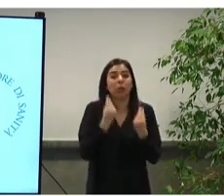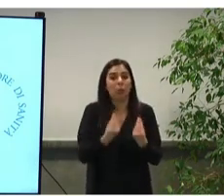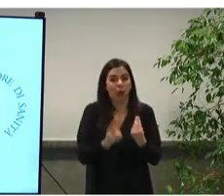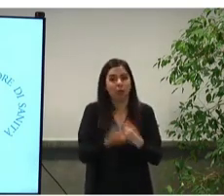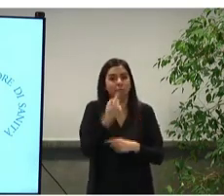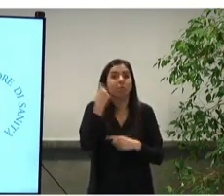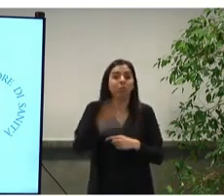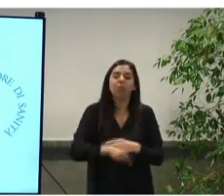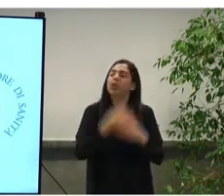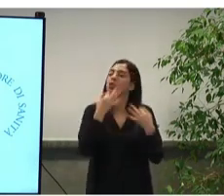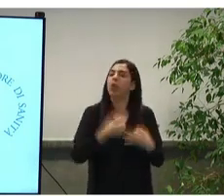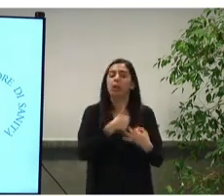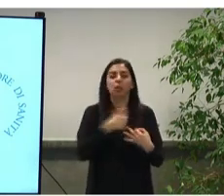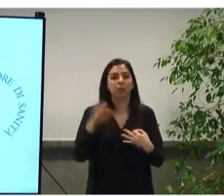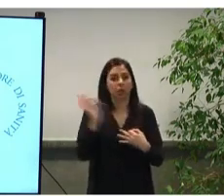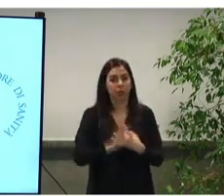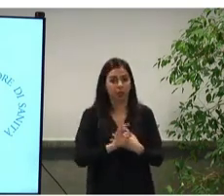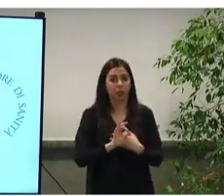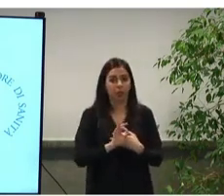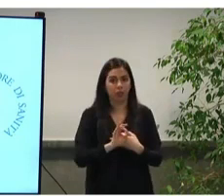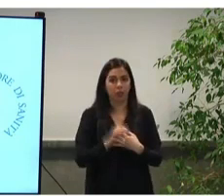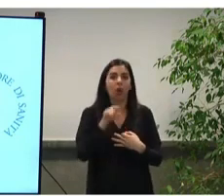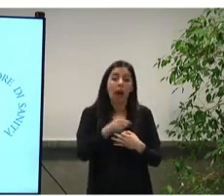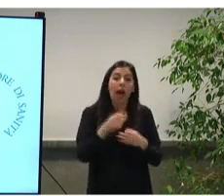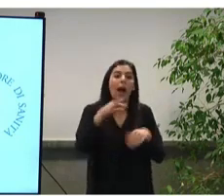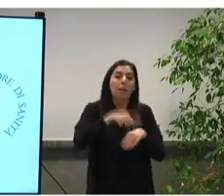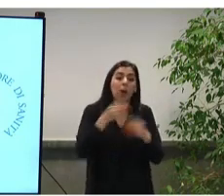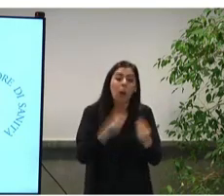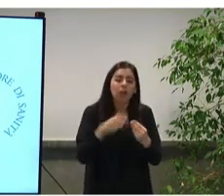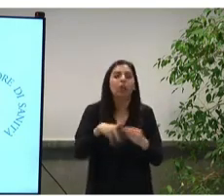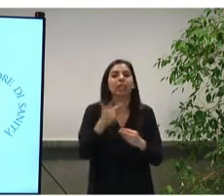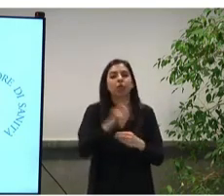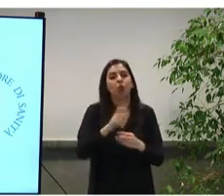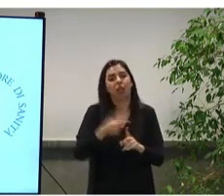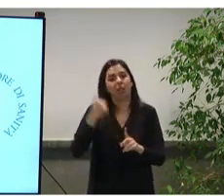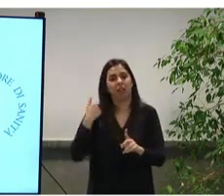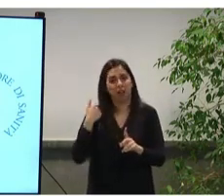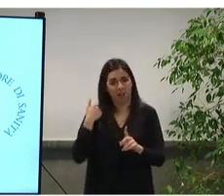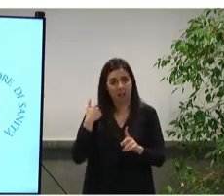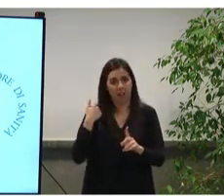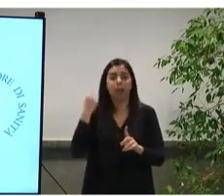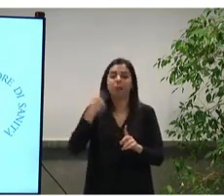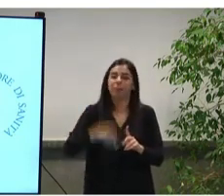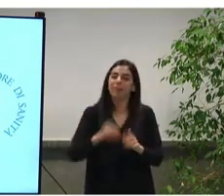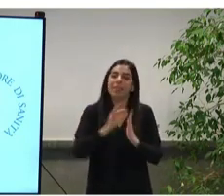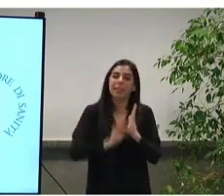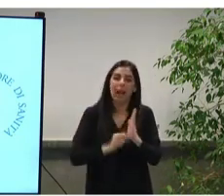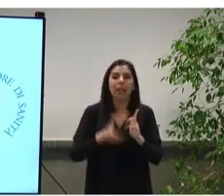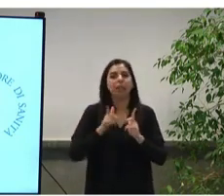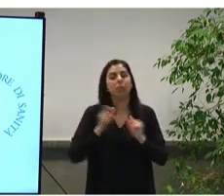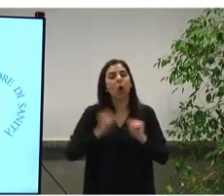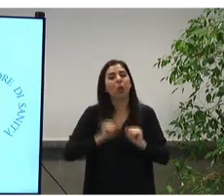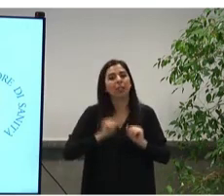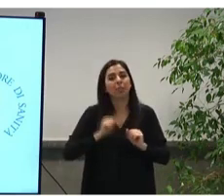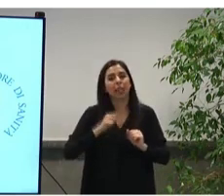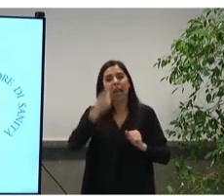certo, non abbiamo nessuna incertezza, si è ammalato il giorno 3 giorni fa, punto. E questi sono i dati che permettono di fare le stime più